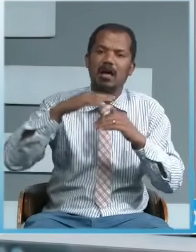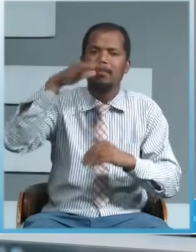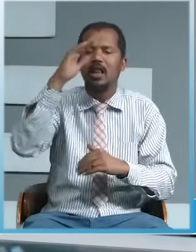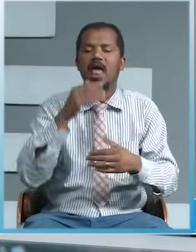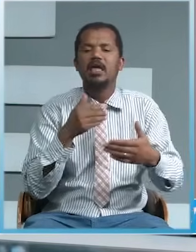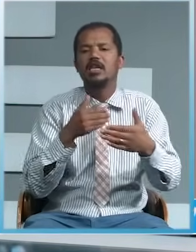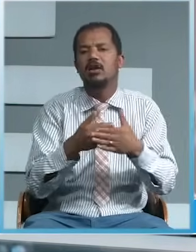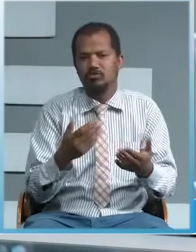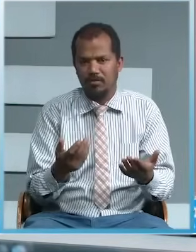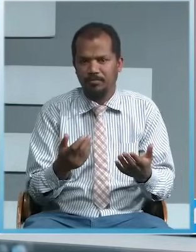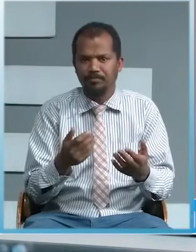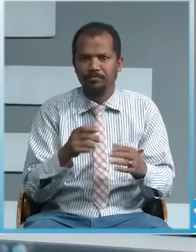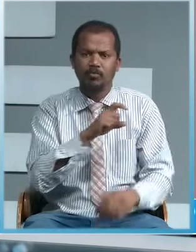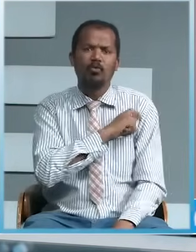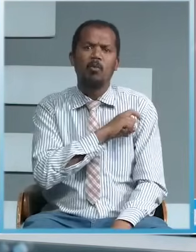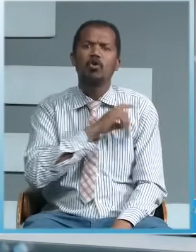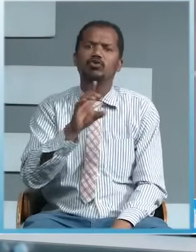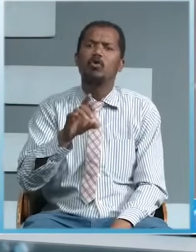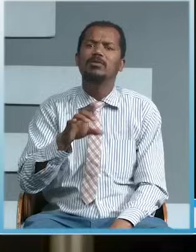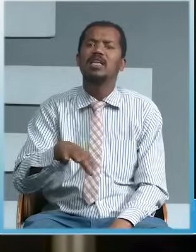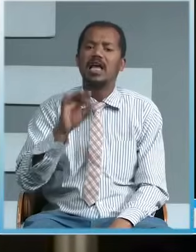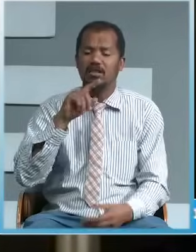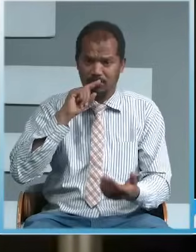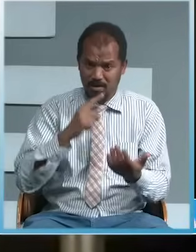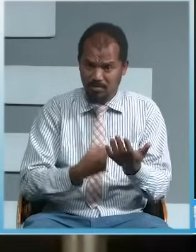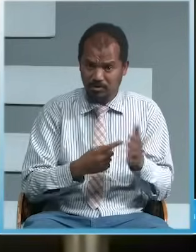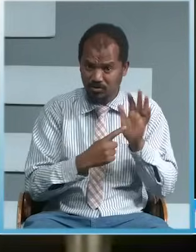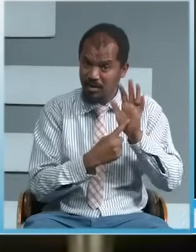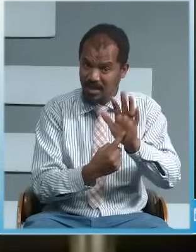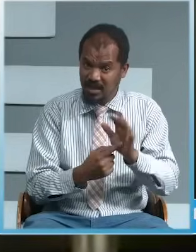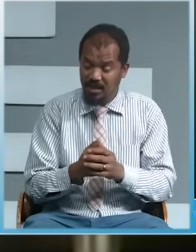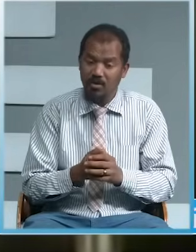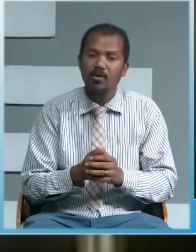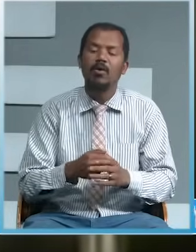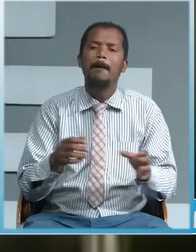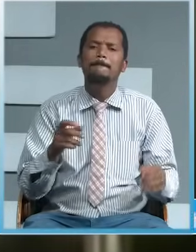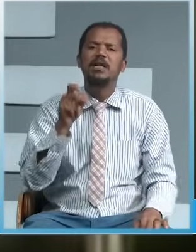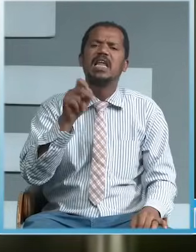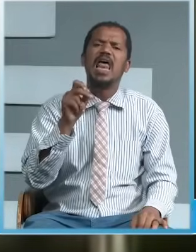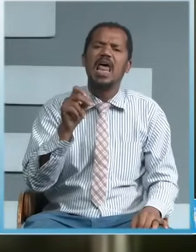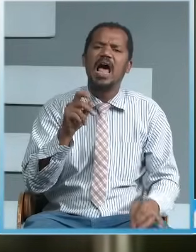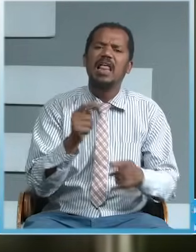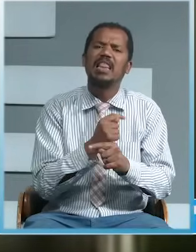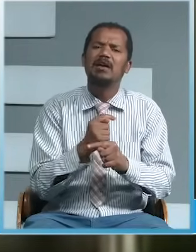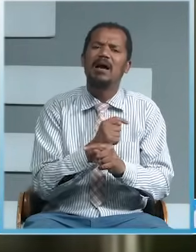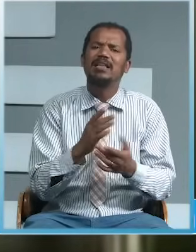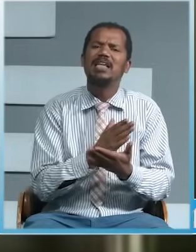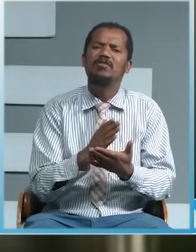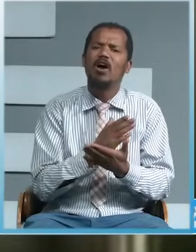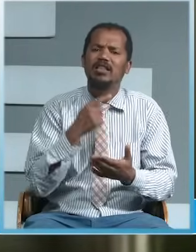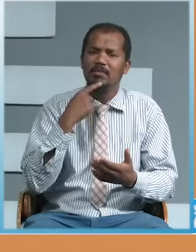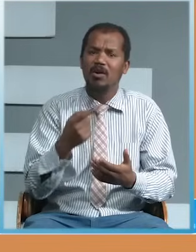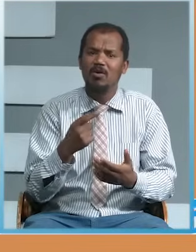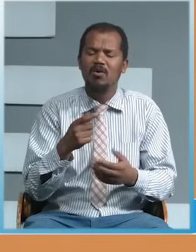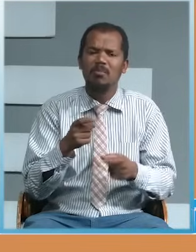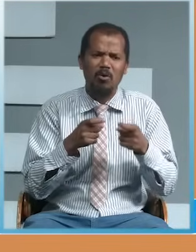ከ60 በላይ ደርሷል። ከፖሊስ ኮሚሽን ያገኘነው መረጃ እንደሚያመለክተው በድለላ ተግባር ተሳትፈዋል